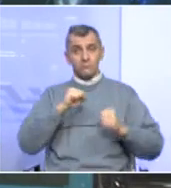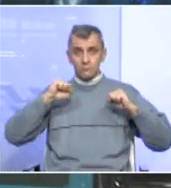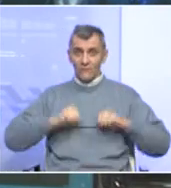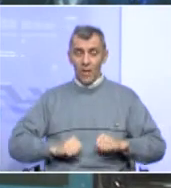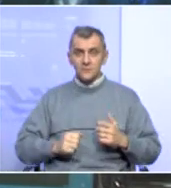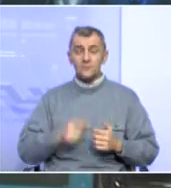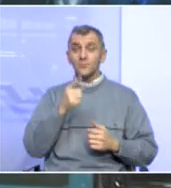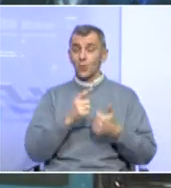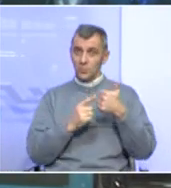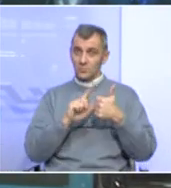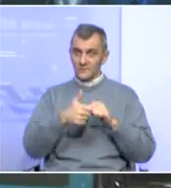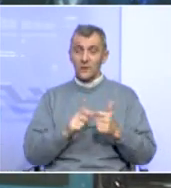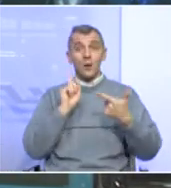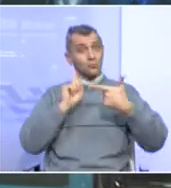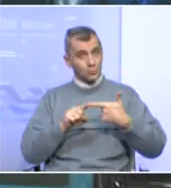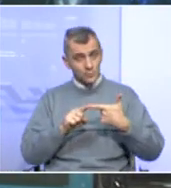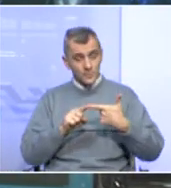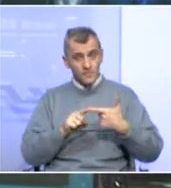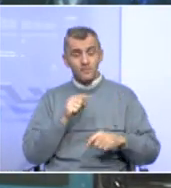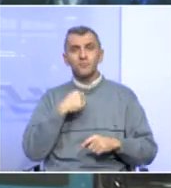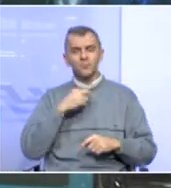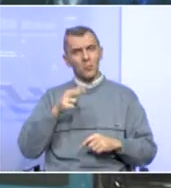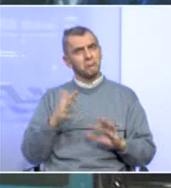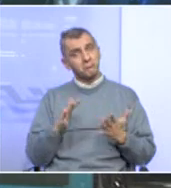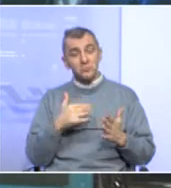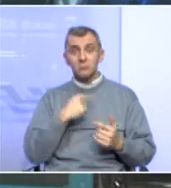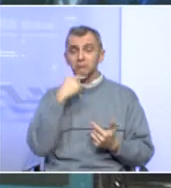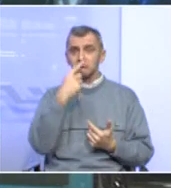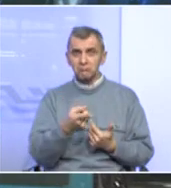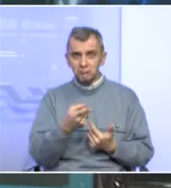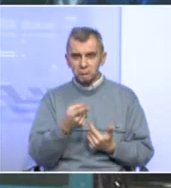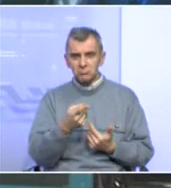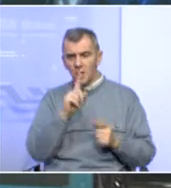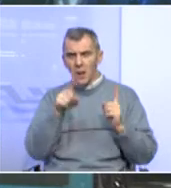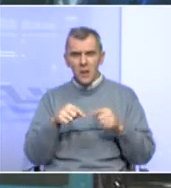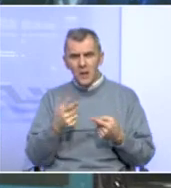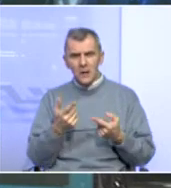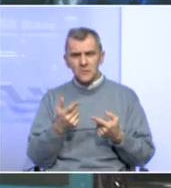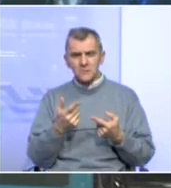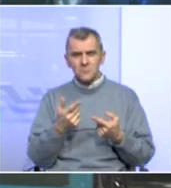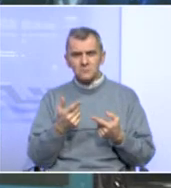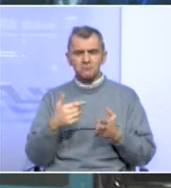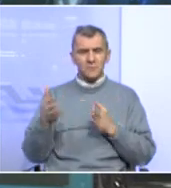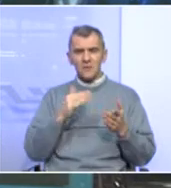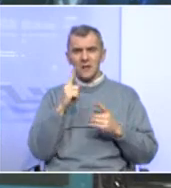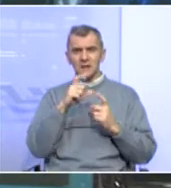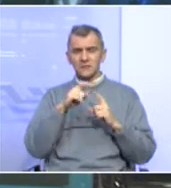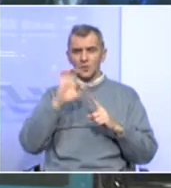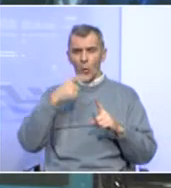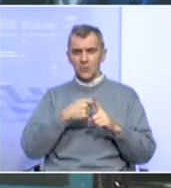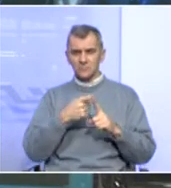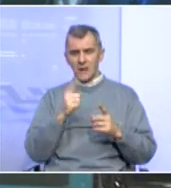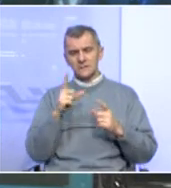je jedna stvar. A druga stvar je, pa možda rekao bih, i neki vjetrovi koji dolaze sa istoka. Vidimo što se dešava u